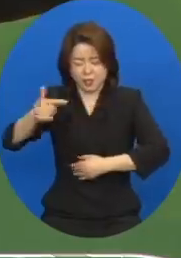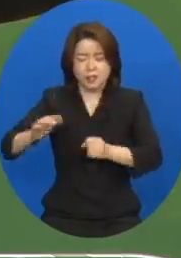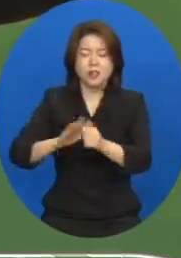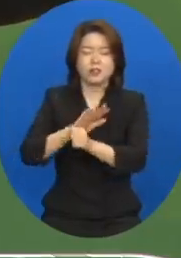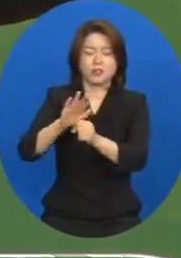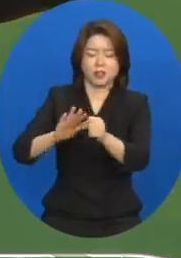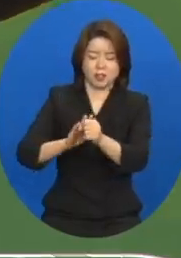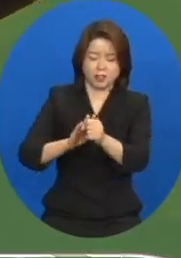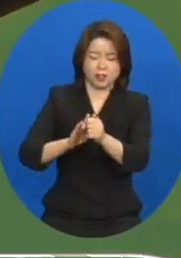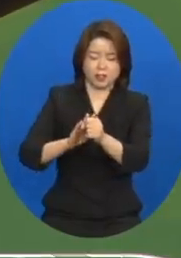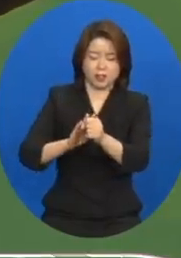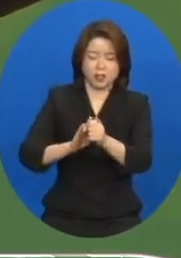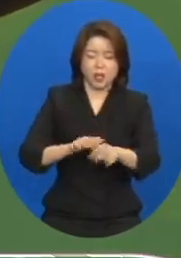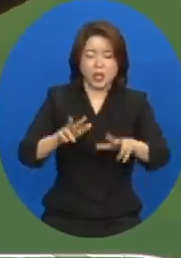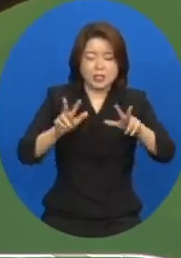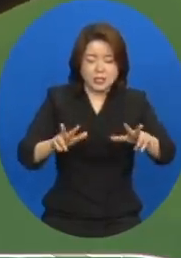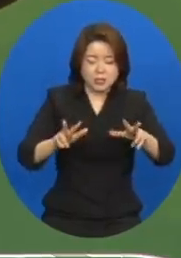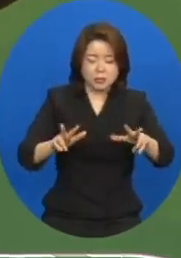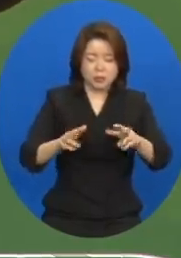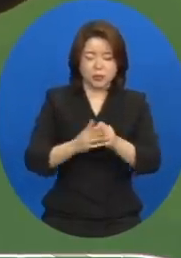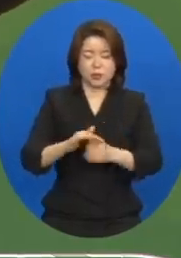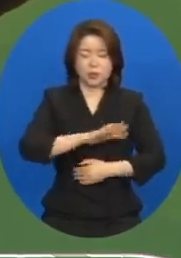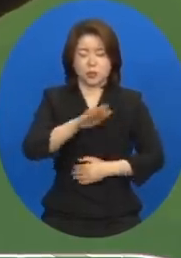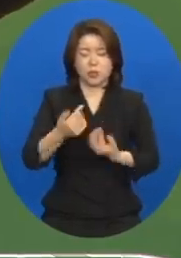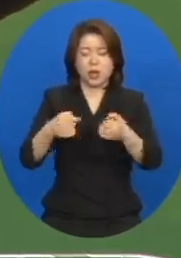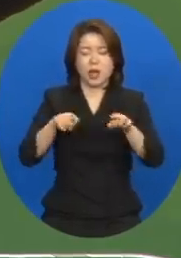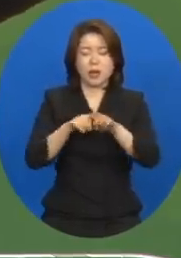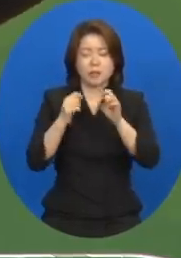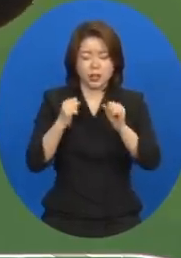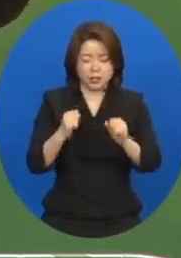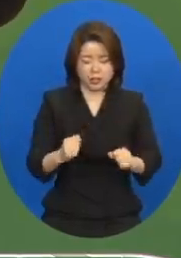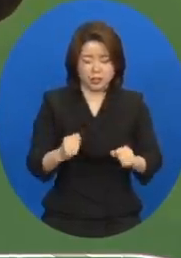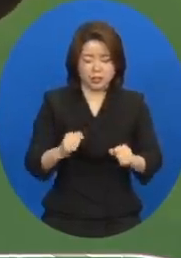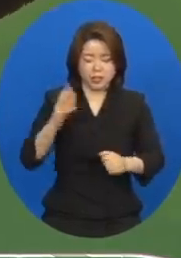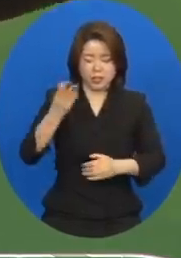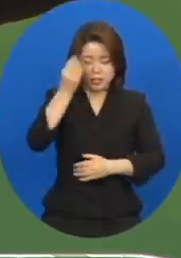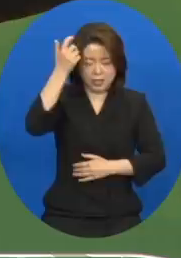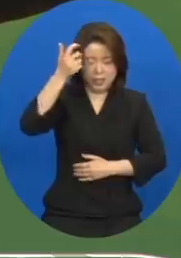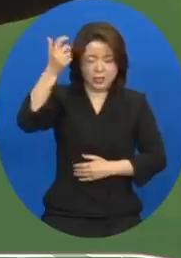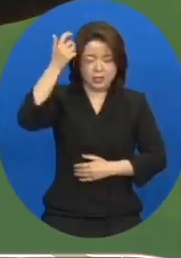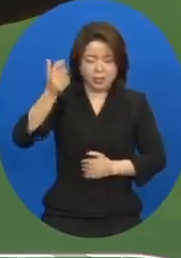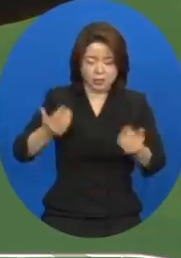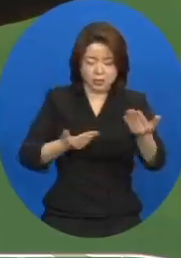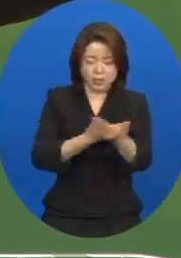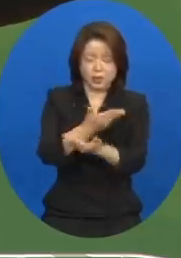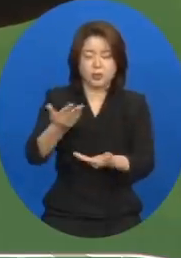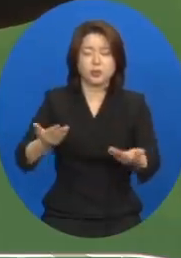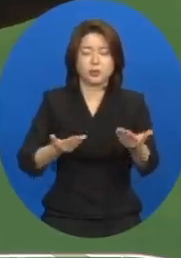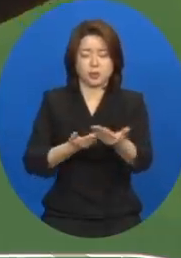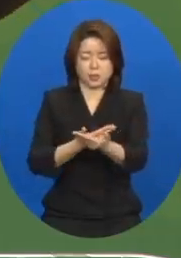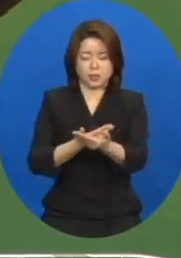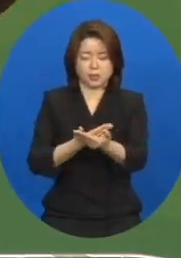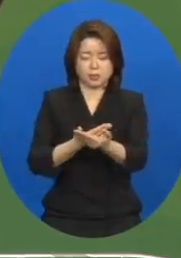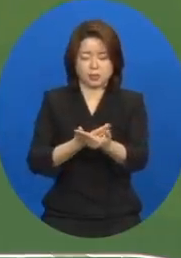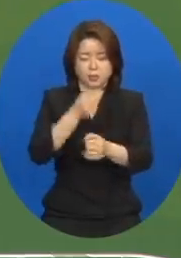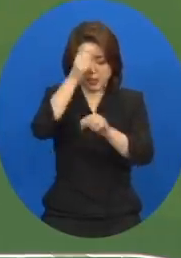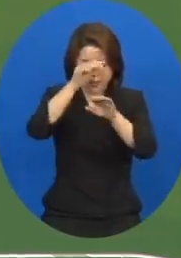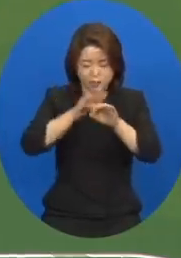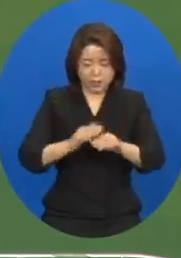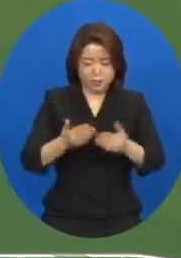사랑하심과 지금도 우리와 함께 하시는 성령의 교통하심이